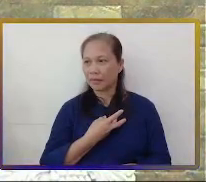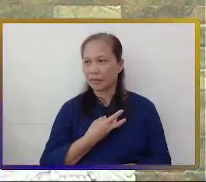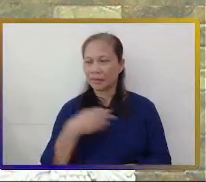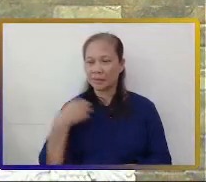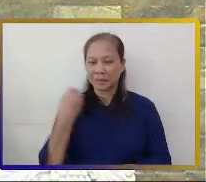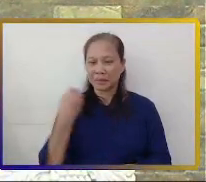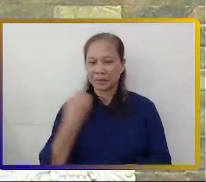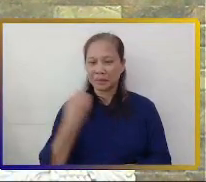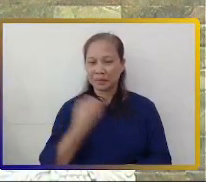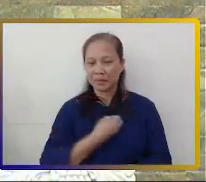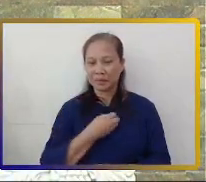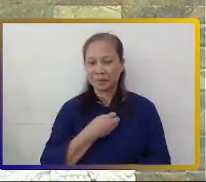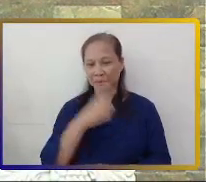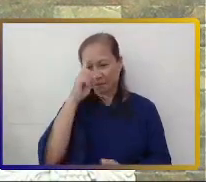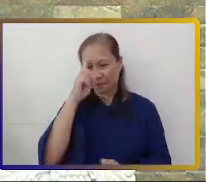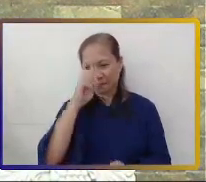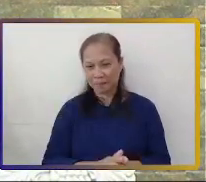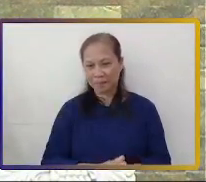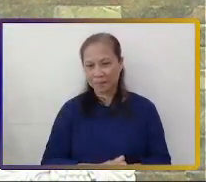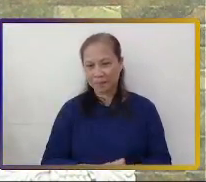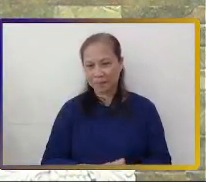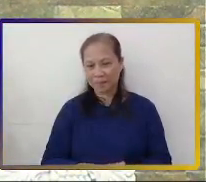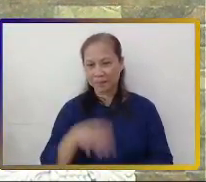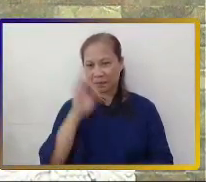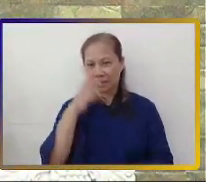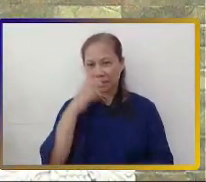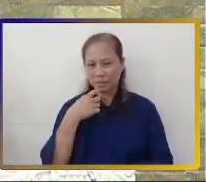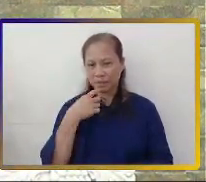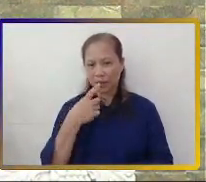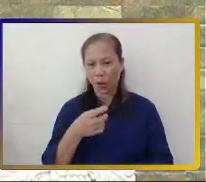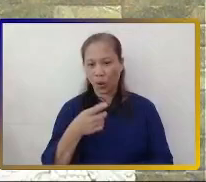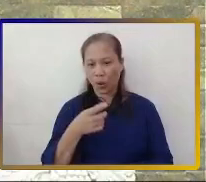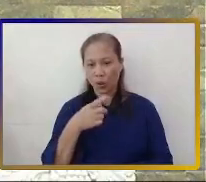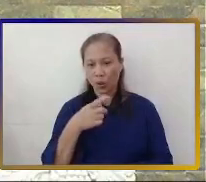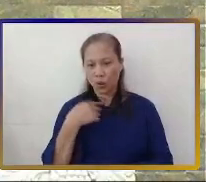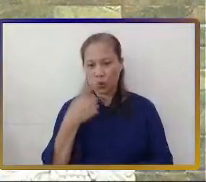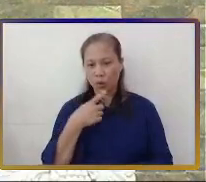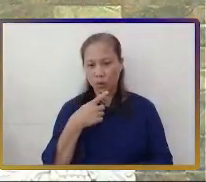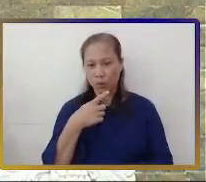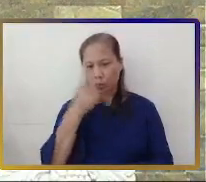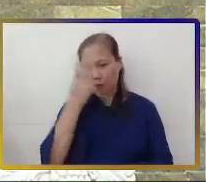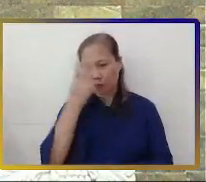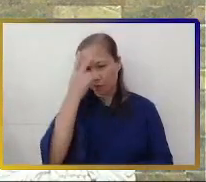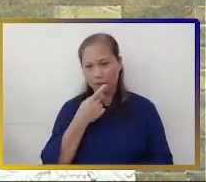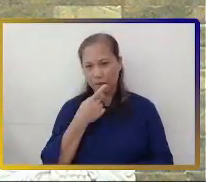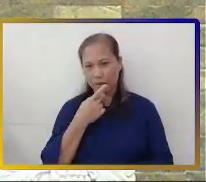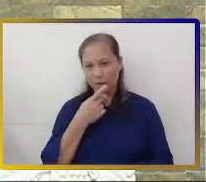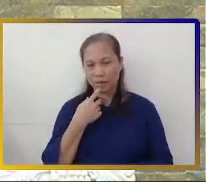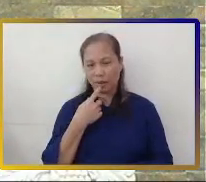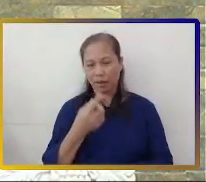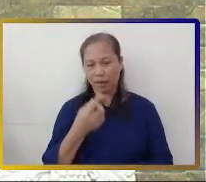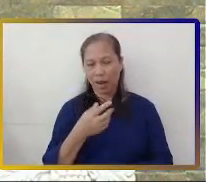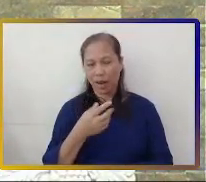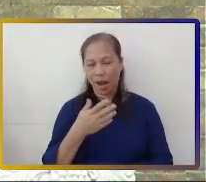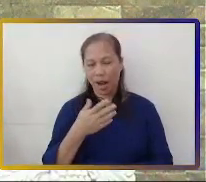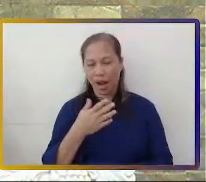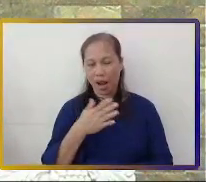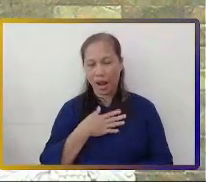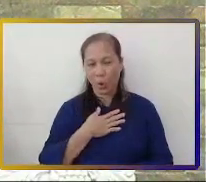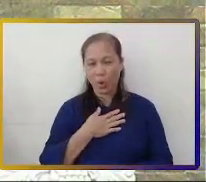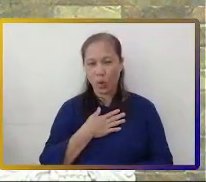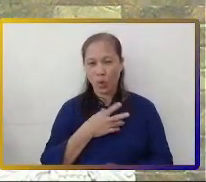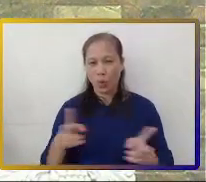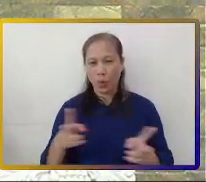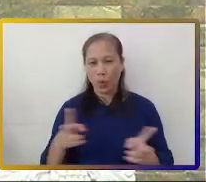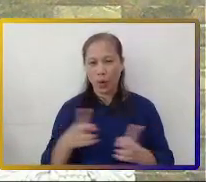nasa isip kasi kaagad natin na ah kasi yung mga magulang ko kasi matagal na dito Sarado kandado na na kadena pa yun katoliko